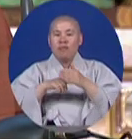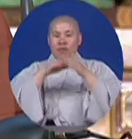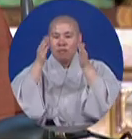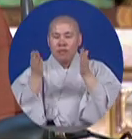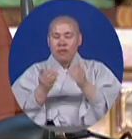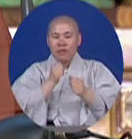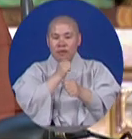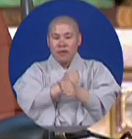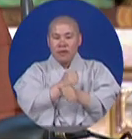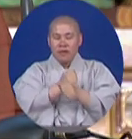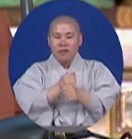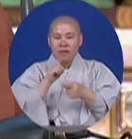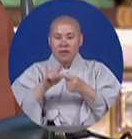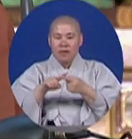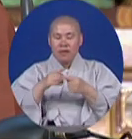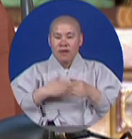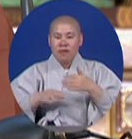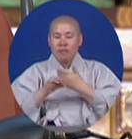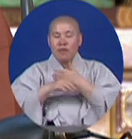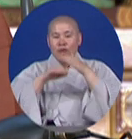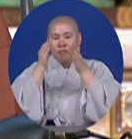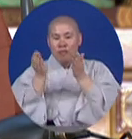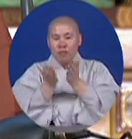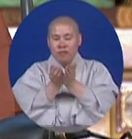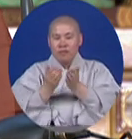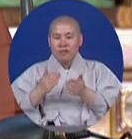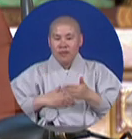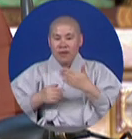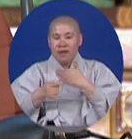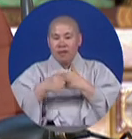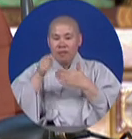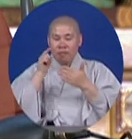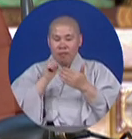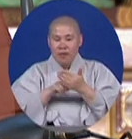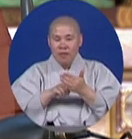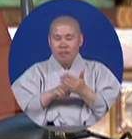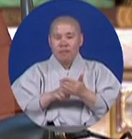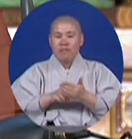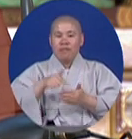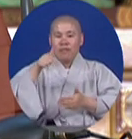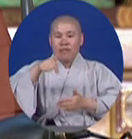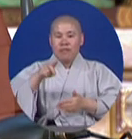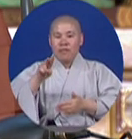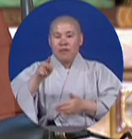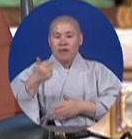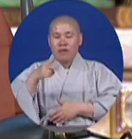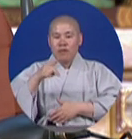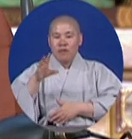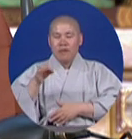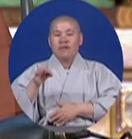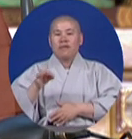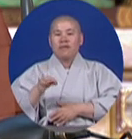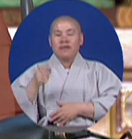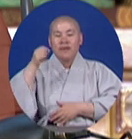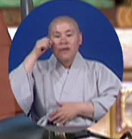내 마음이 전혀 달라짐이 없다라는 걸 안다면 그게 바로 내 마음 보는 거다.